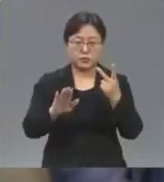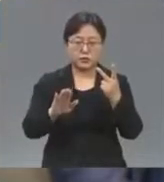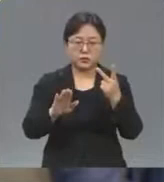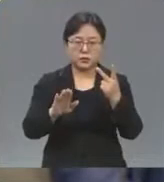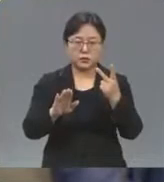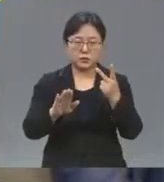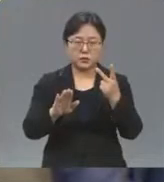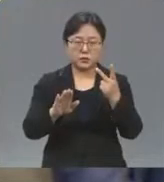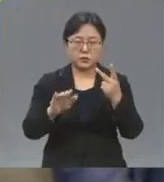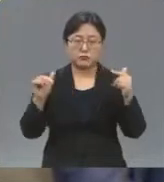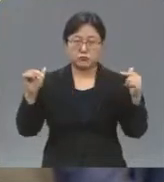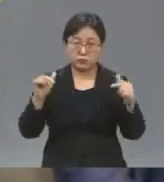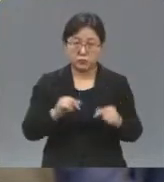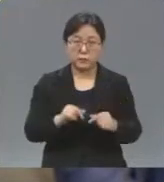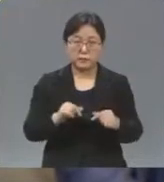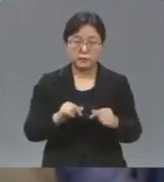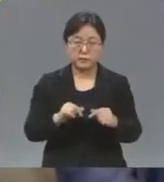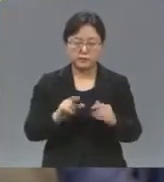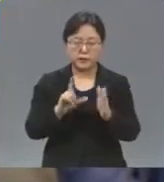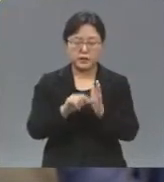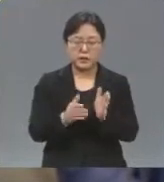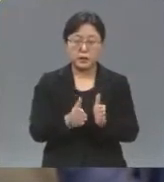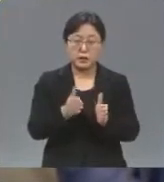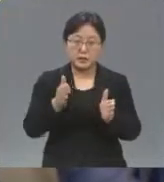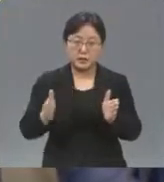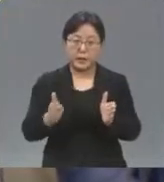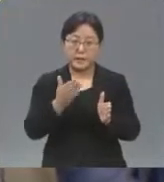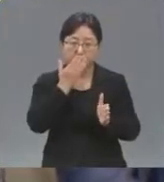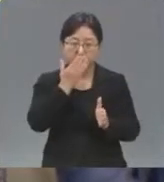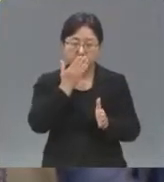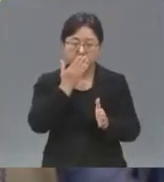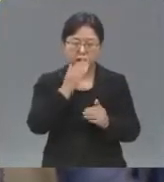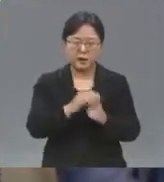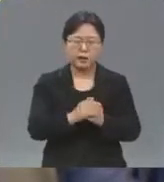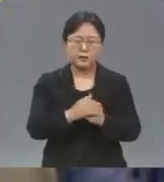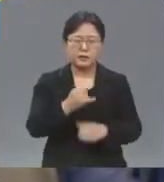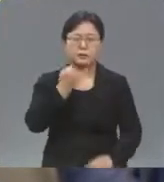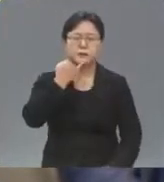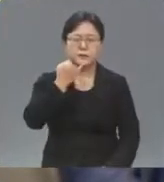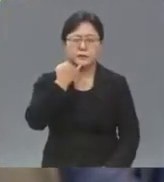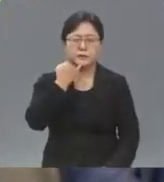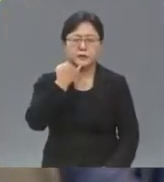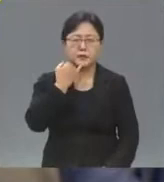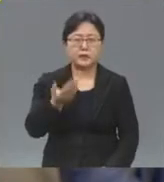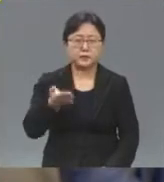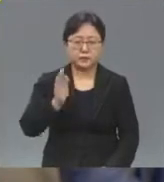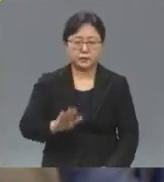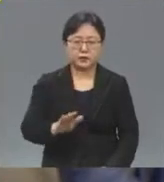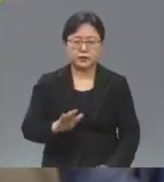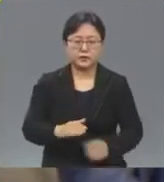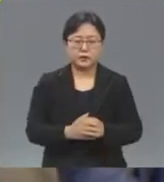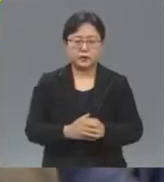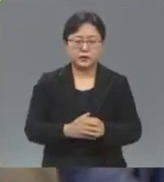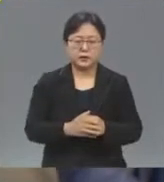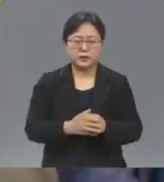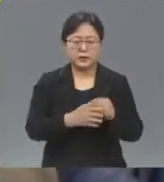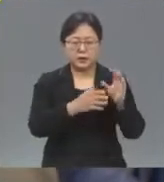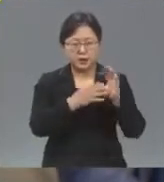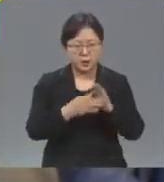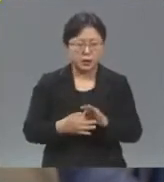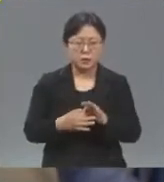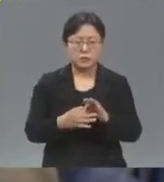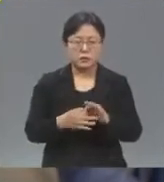좋아져 가지고 시간이 연장될 것 같으면 얼마든지 그 정도로 이겨내 줘 그런데 저희가 파서를